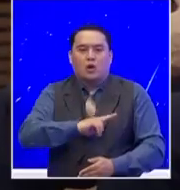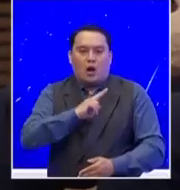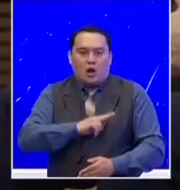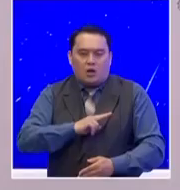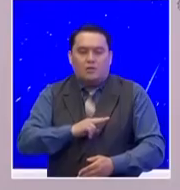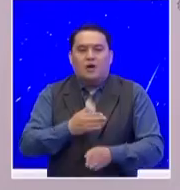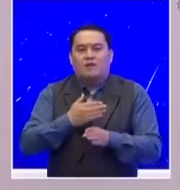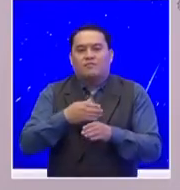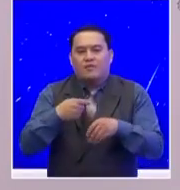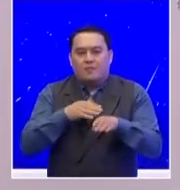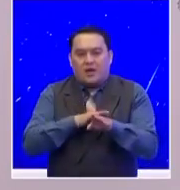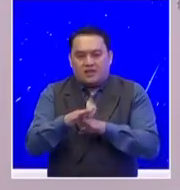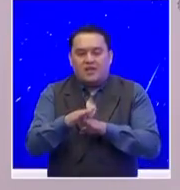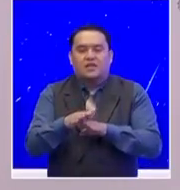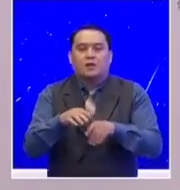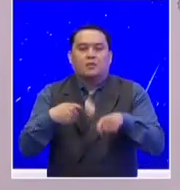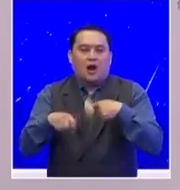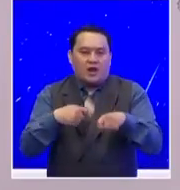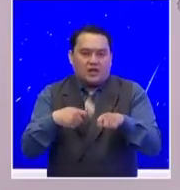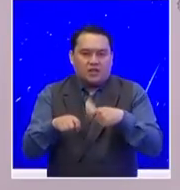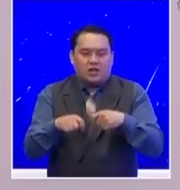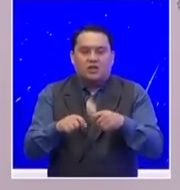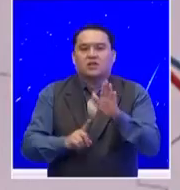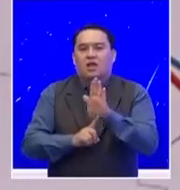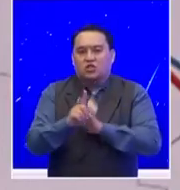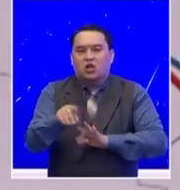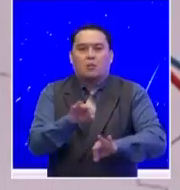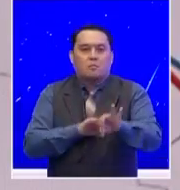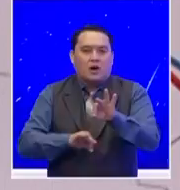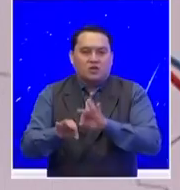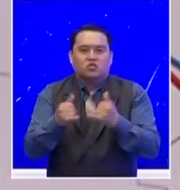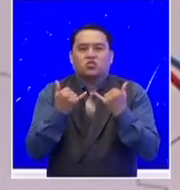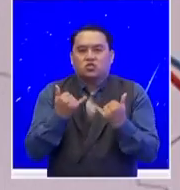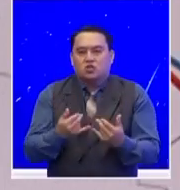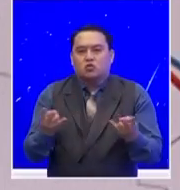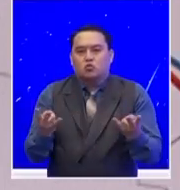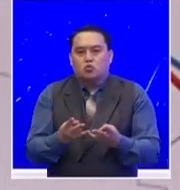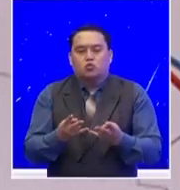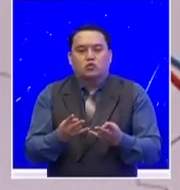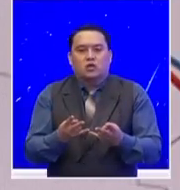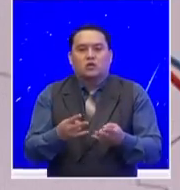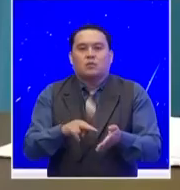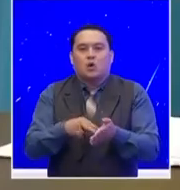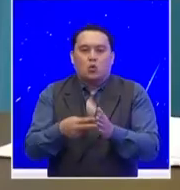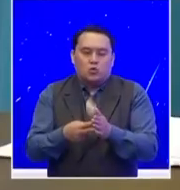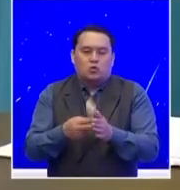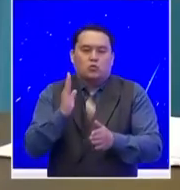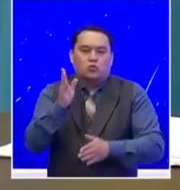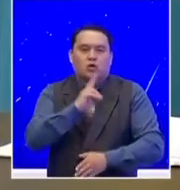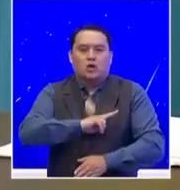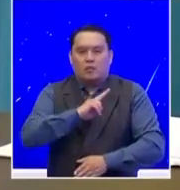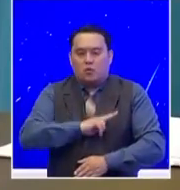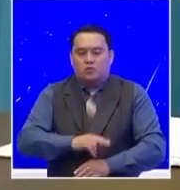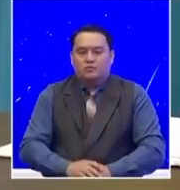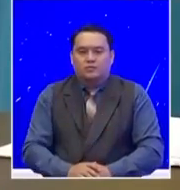именно по реализации. На данный момент проект находится на начальной стадии, но уже сейчас нужно позаботиться о стратегии дальнейших работ,